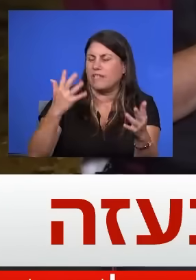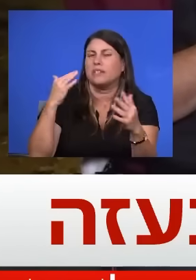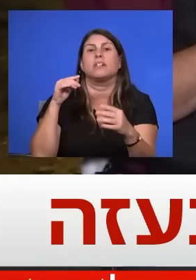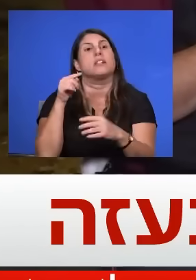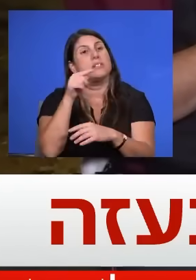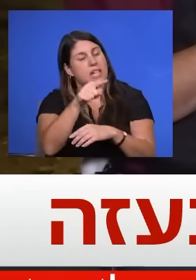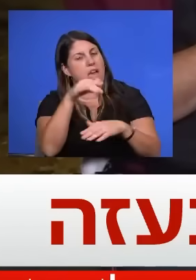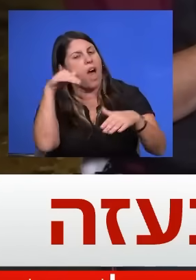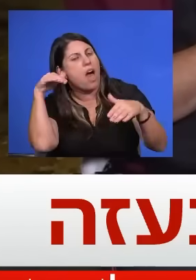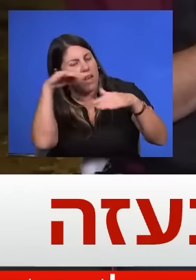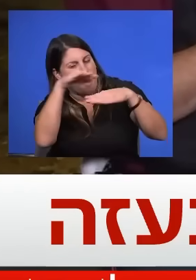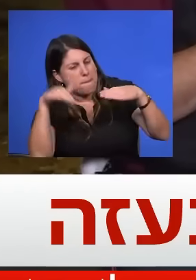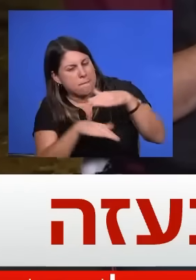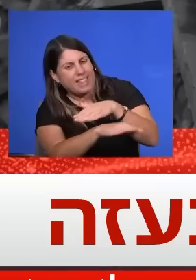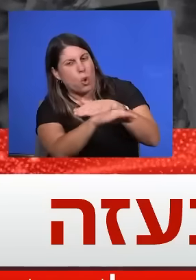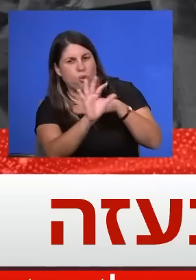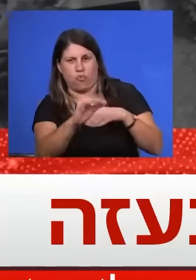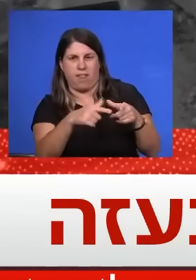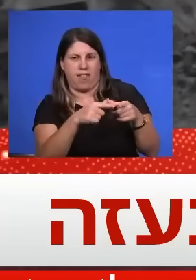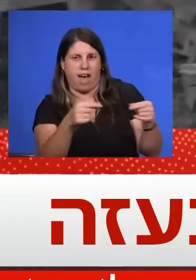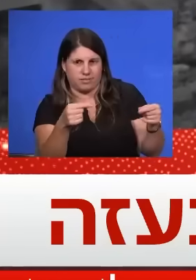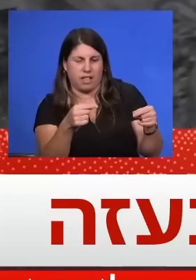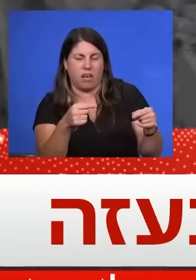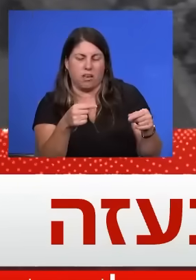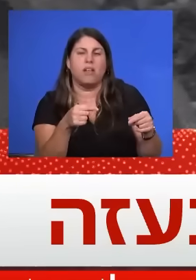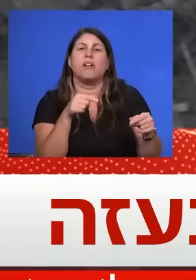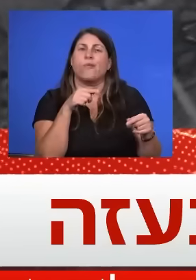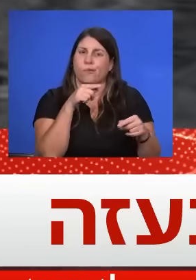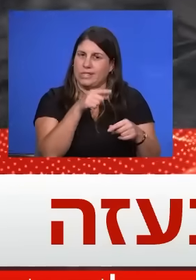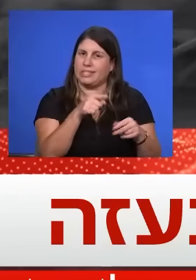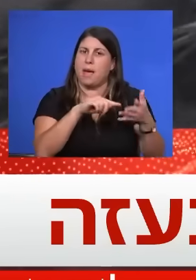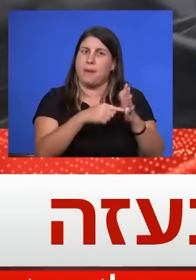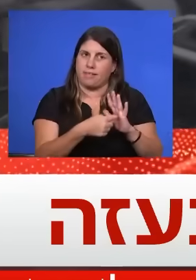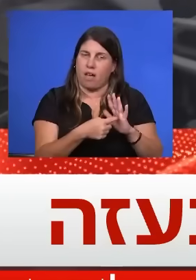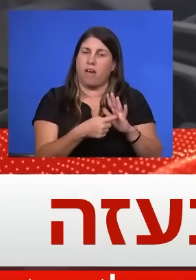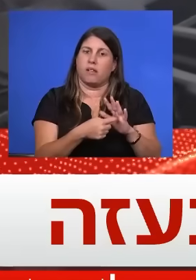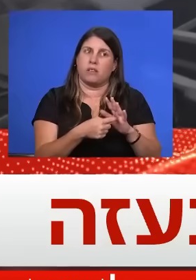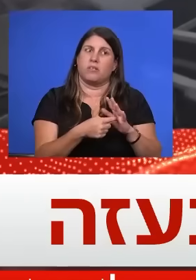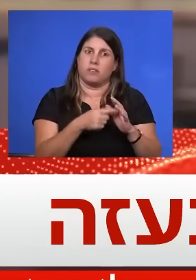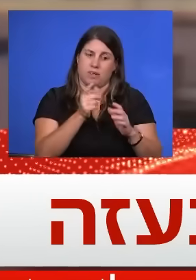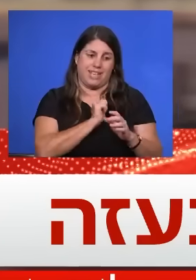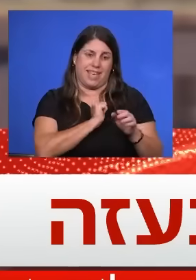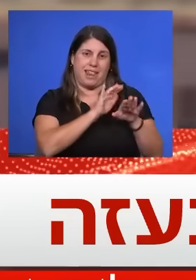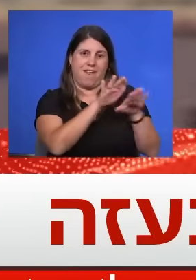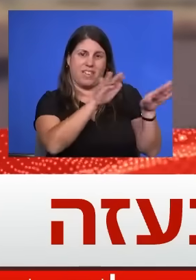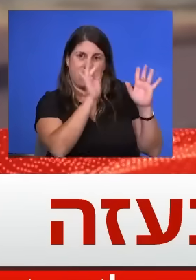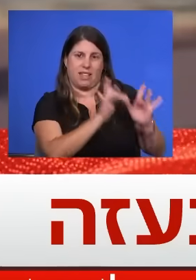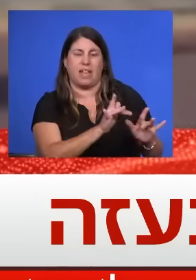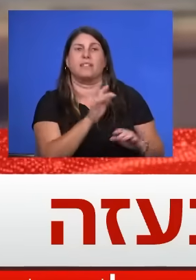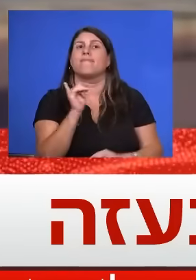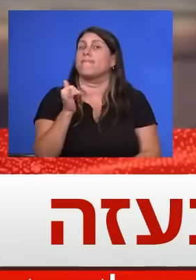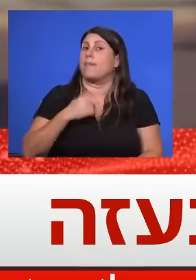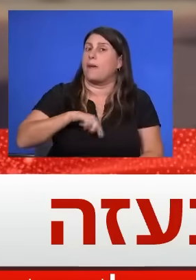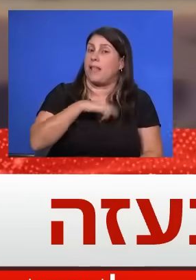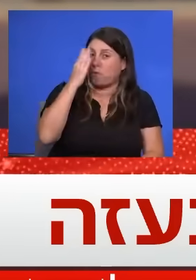עזה, וזה בדיוק, זו המטרה שעליה הלך אל האוויר בשעות האחרונות. נכון, אנחנו מכירים את עזה, את